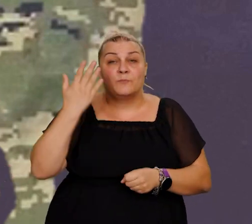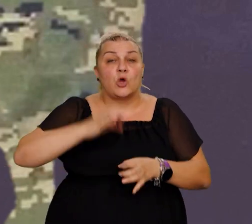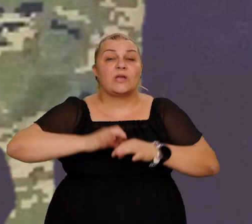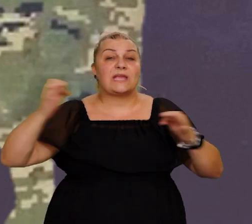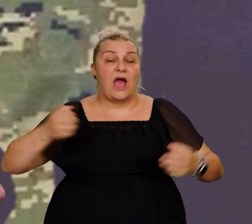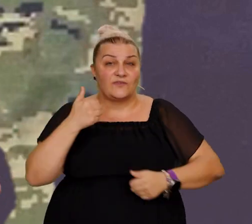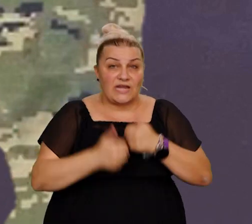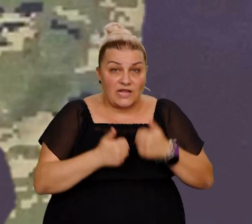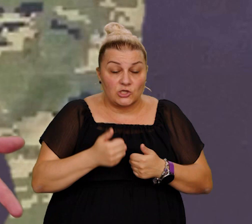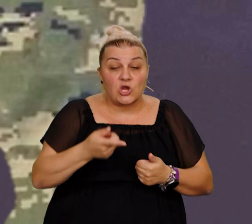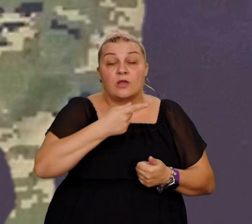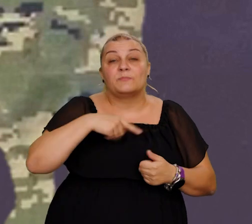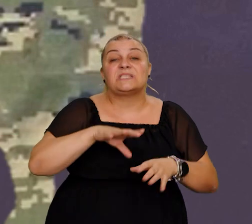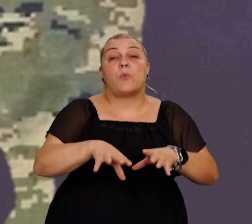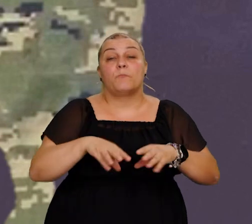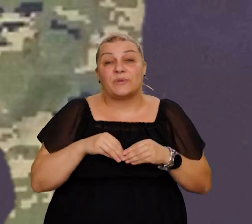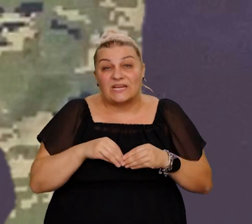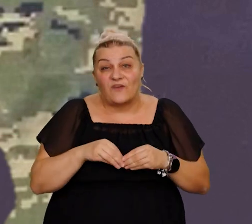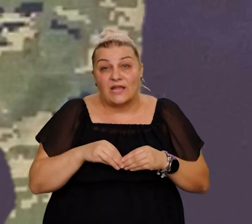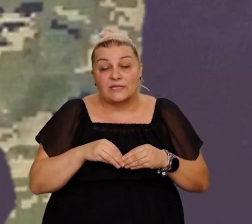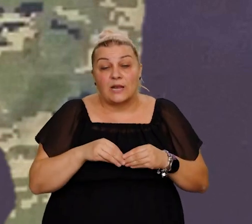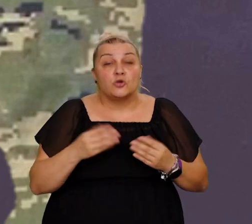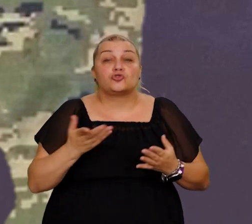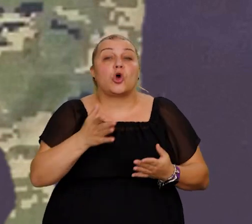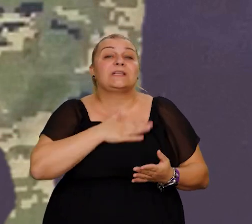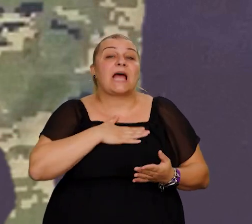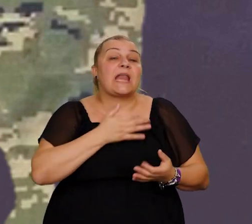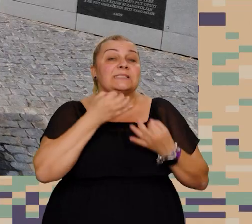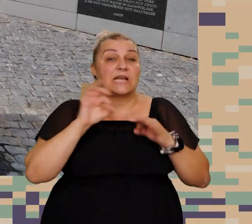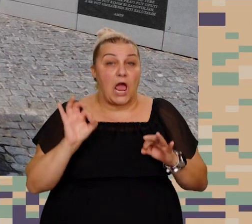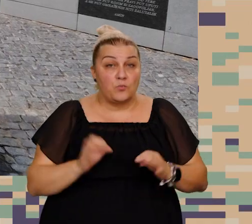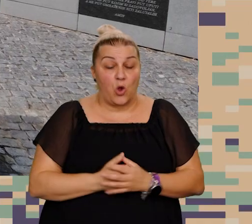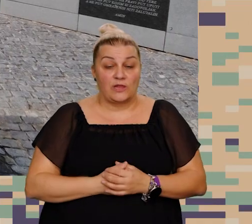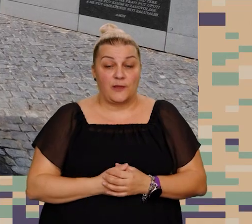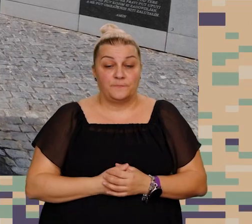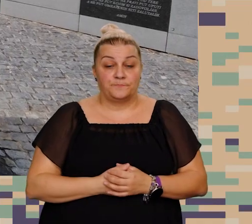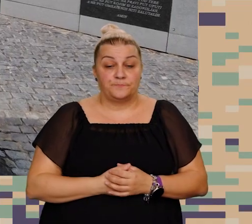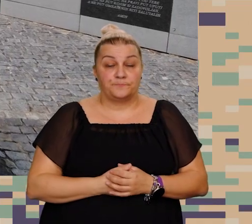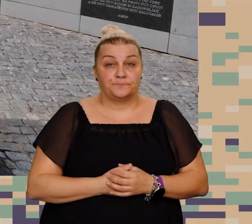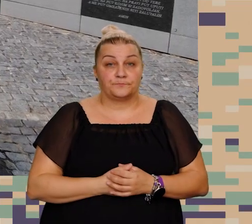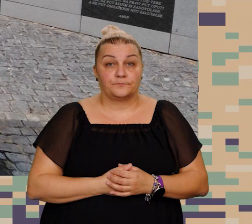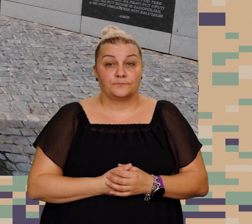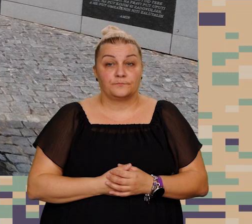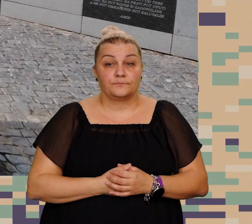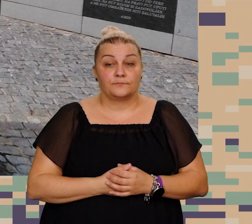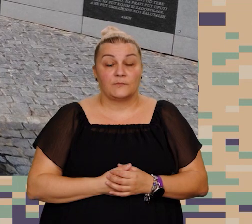natječaj i prihvatili smo koji je za nas bio najprihvatljiviji. To je od Mirsada